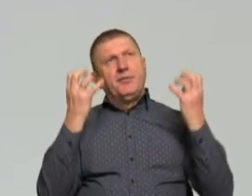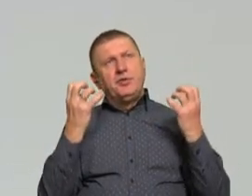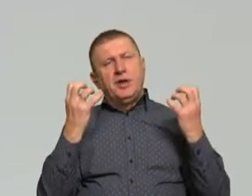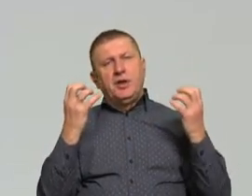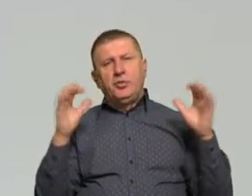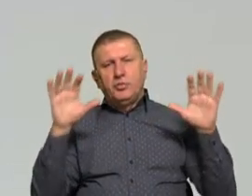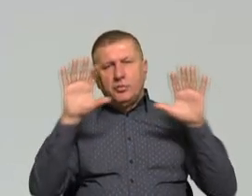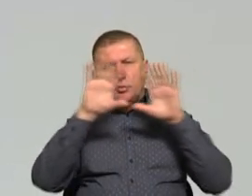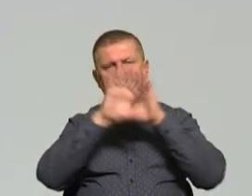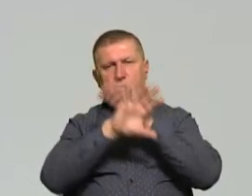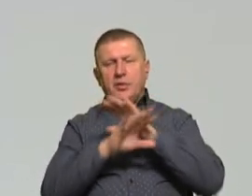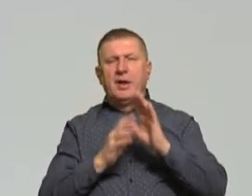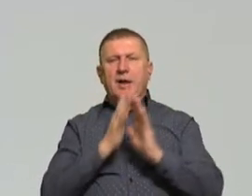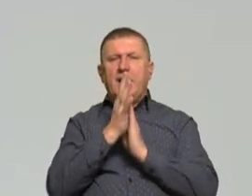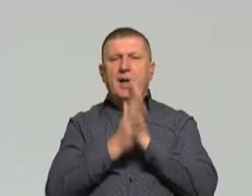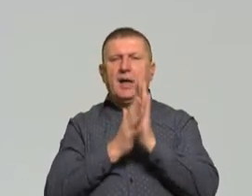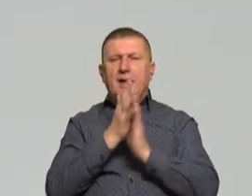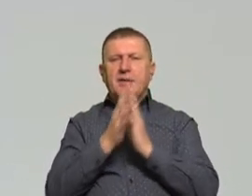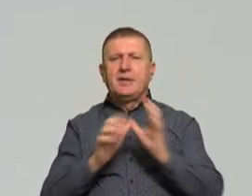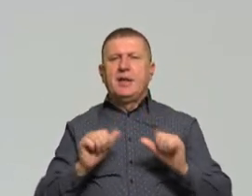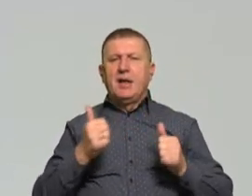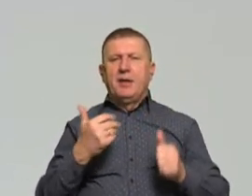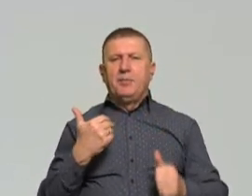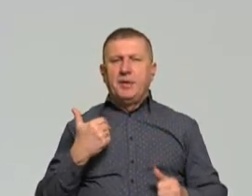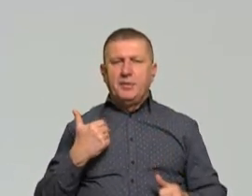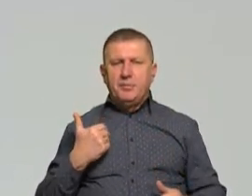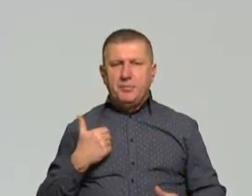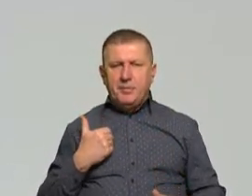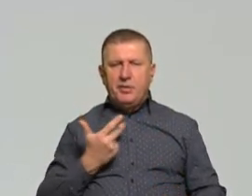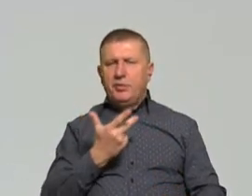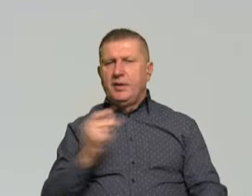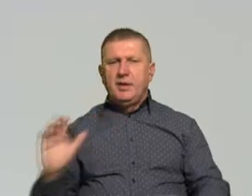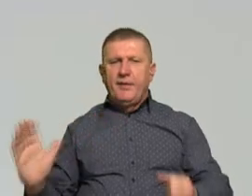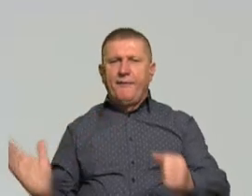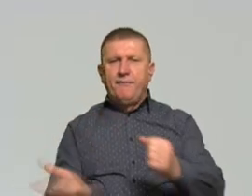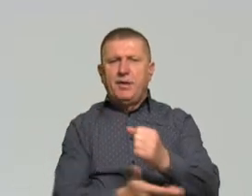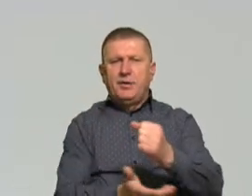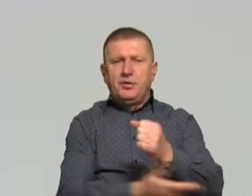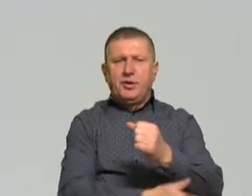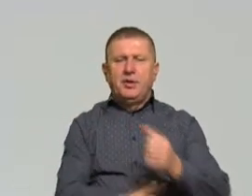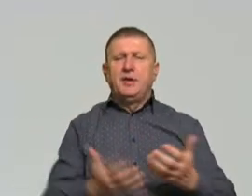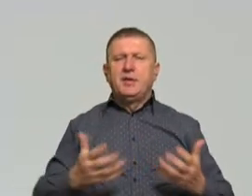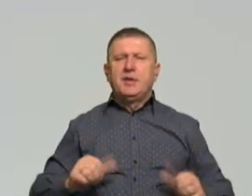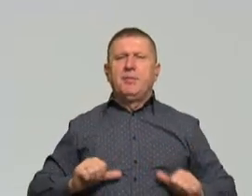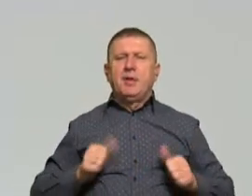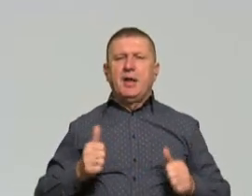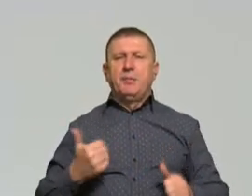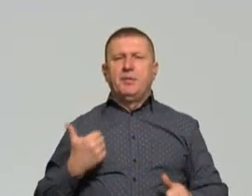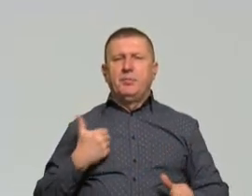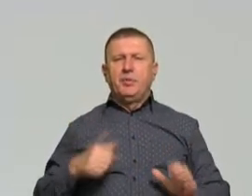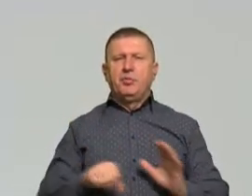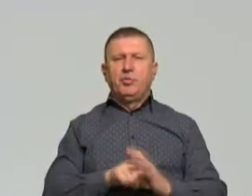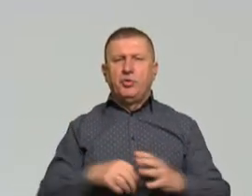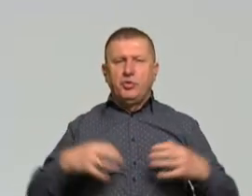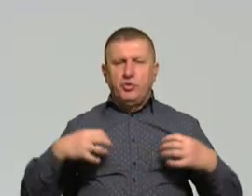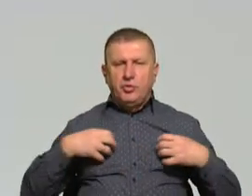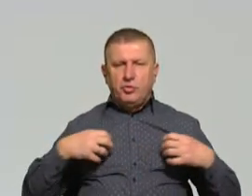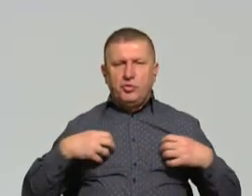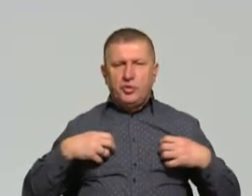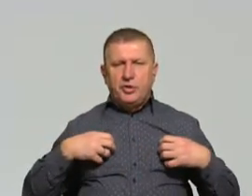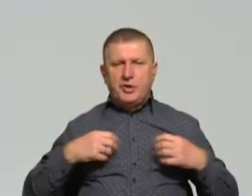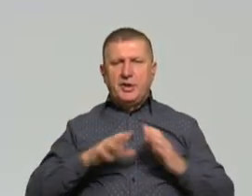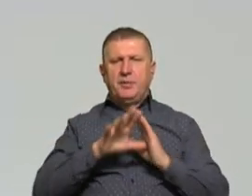aby nasze lasy pozostały niewycięte. Chcemy, żeby to było miejsce do życia,